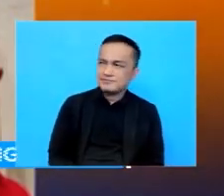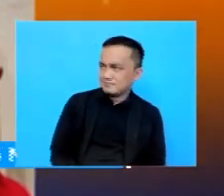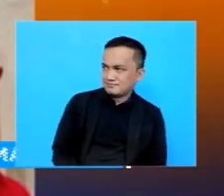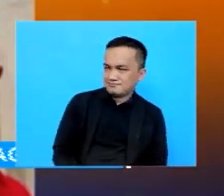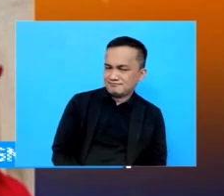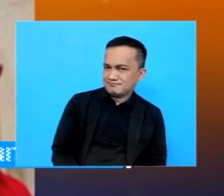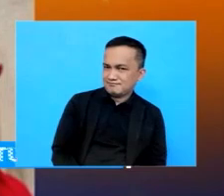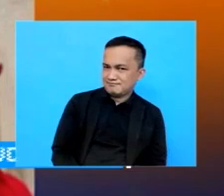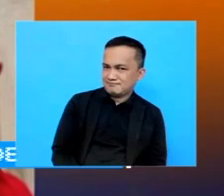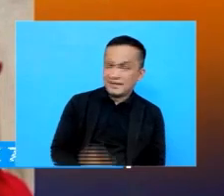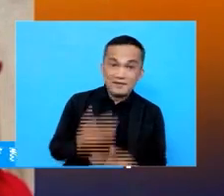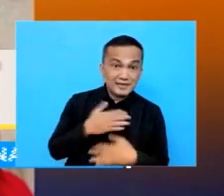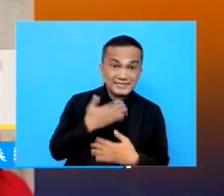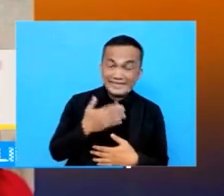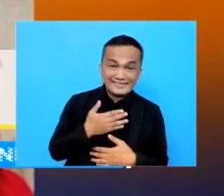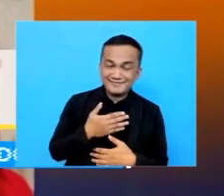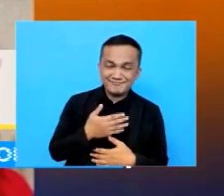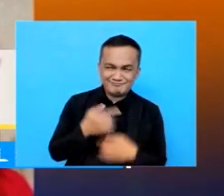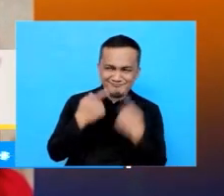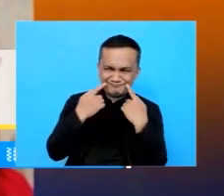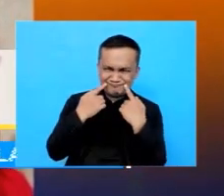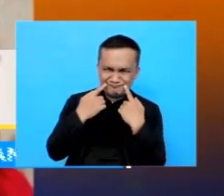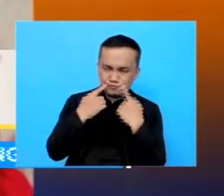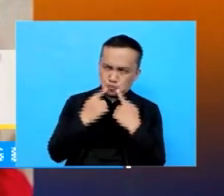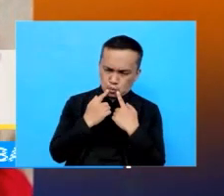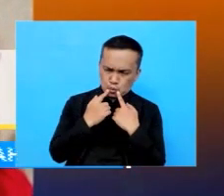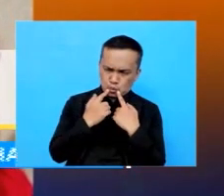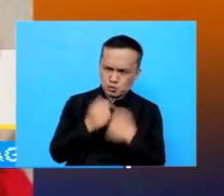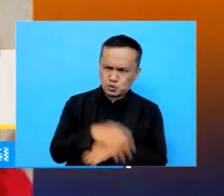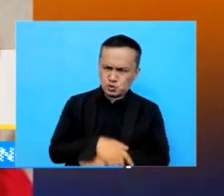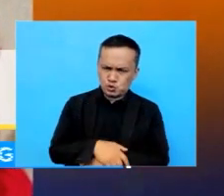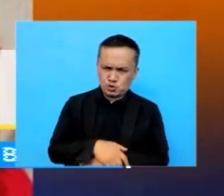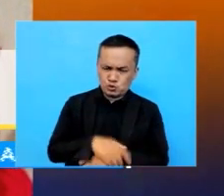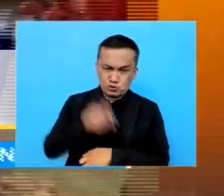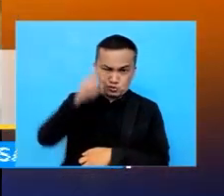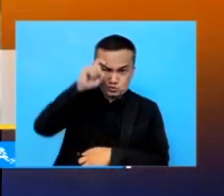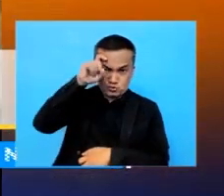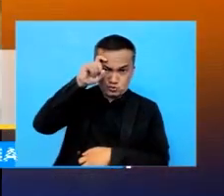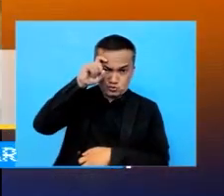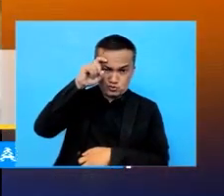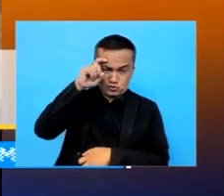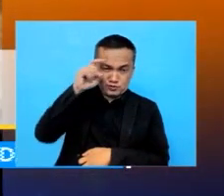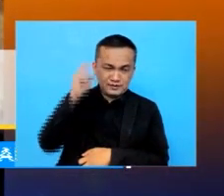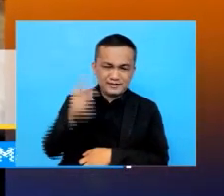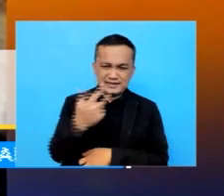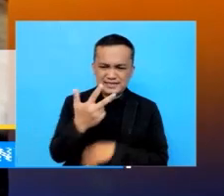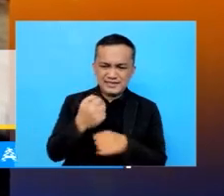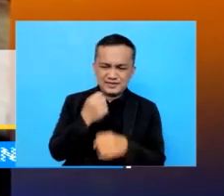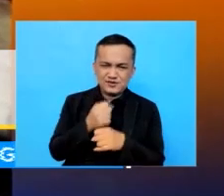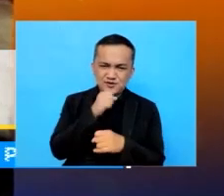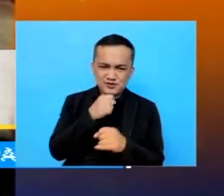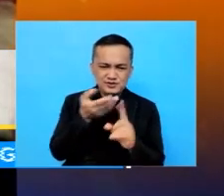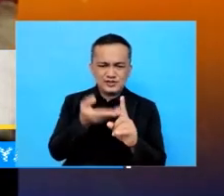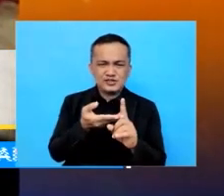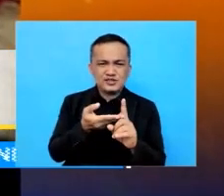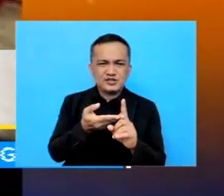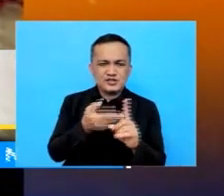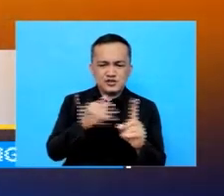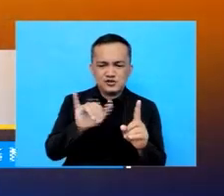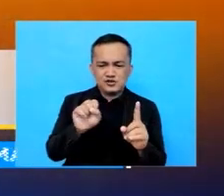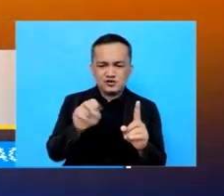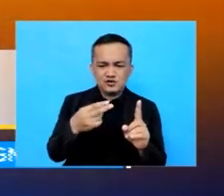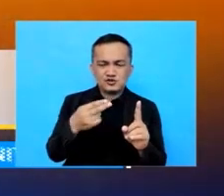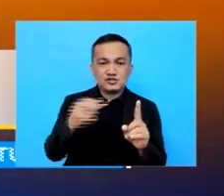Imbes na maging masaya, nakasimangot at nakataas ang kilay na sinalubong ng 3 taong gulang na si Yosh Chantal